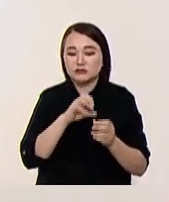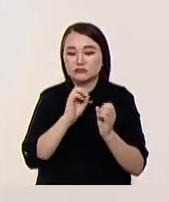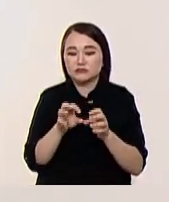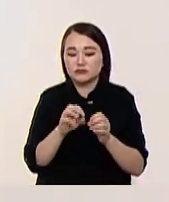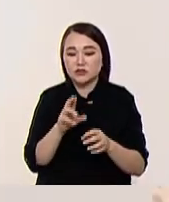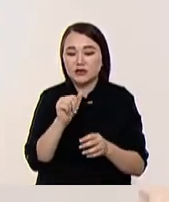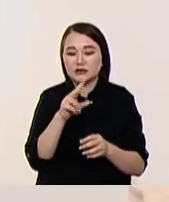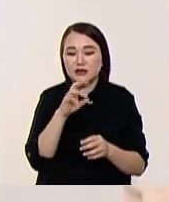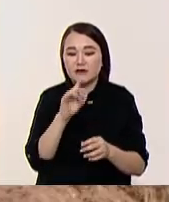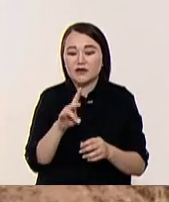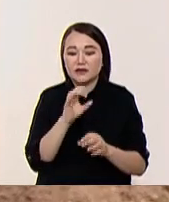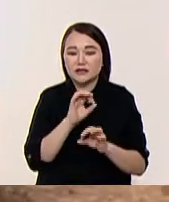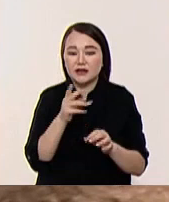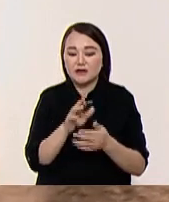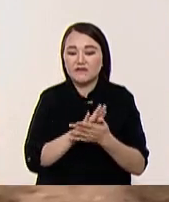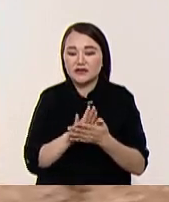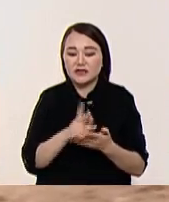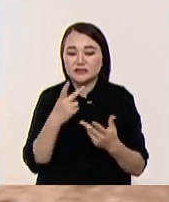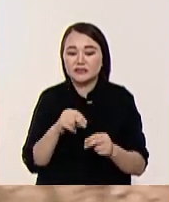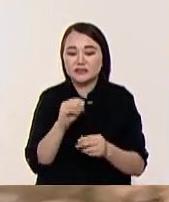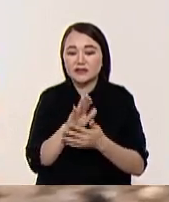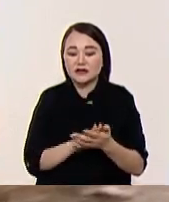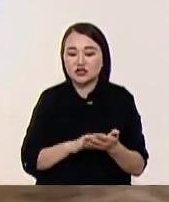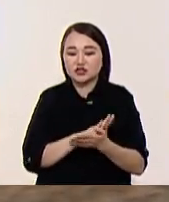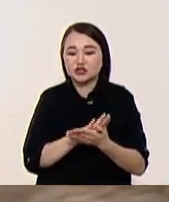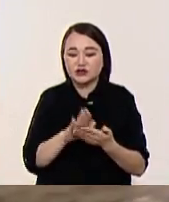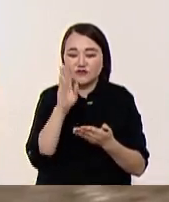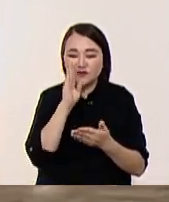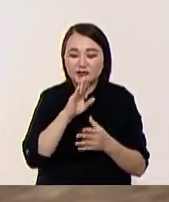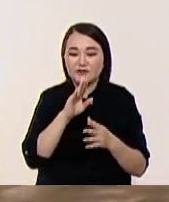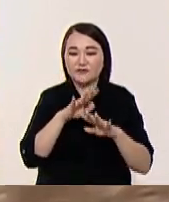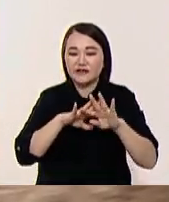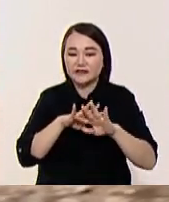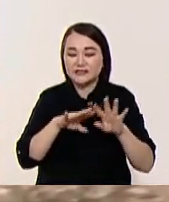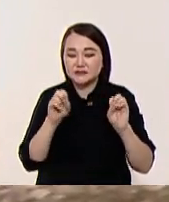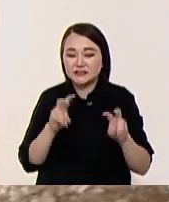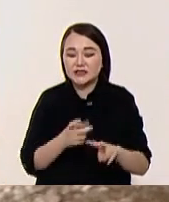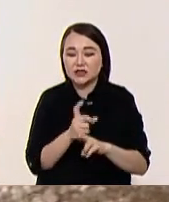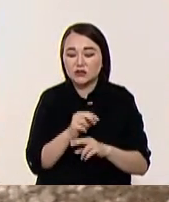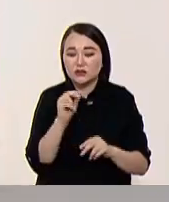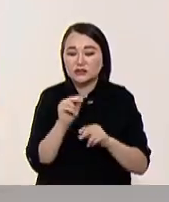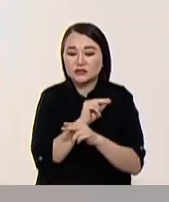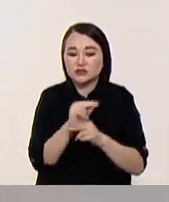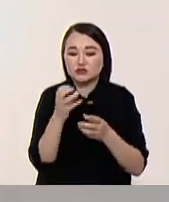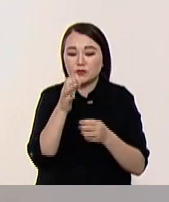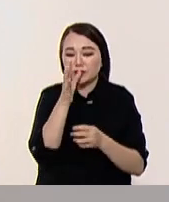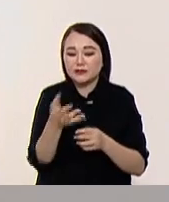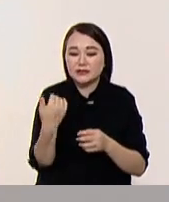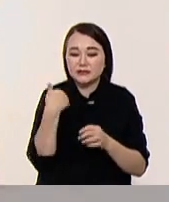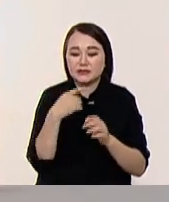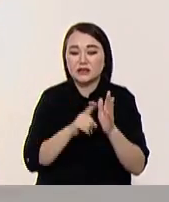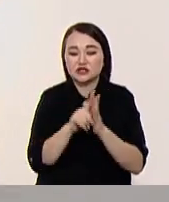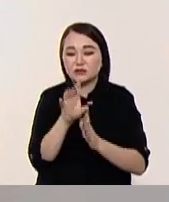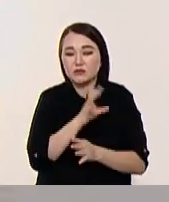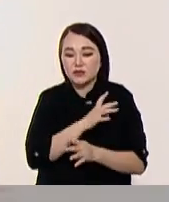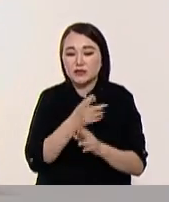в котлованы, поля фильтрации, где происходит дочистка воды. Реконструкцию этого сооружения начали еще 5 лет назад, рассказывают